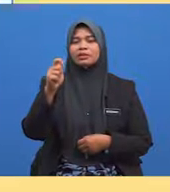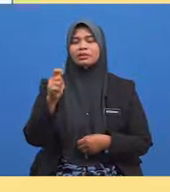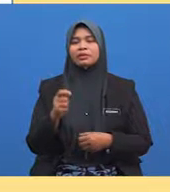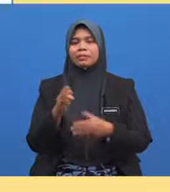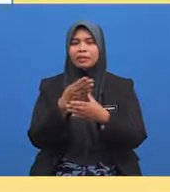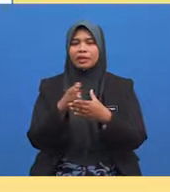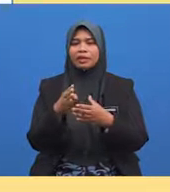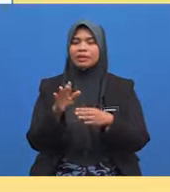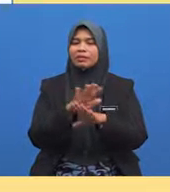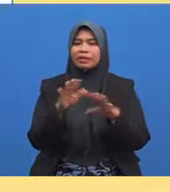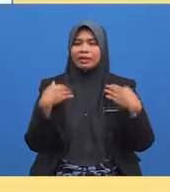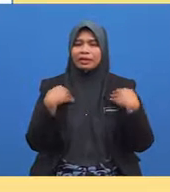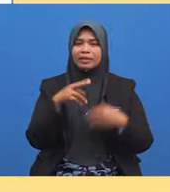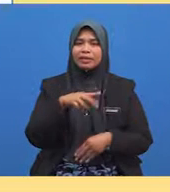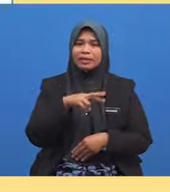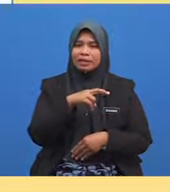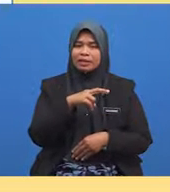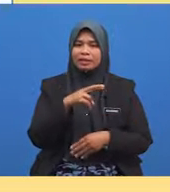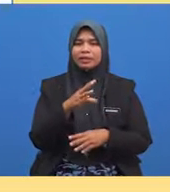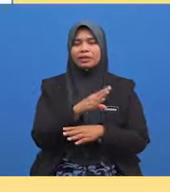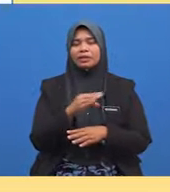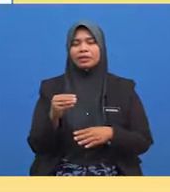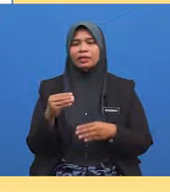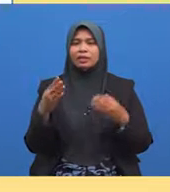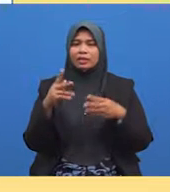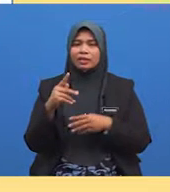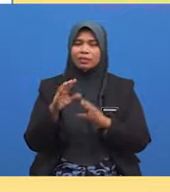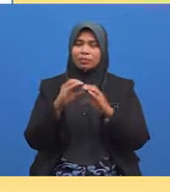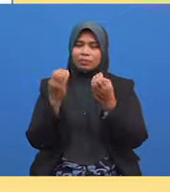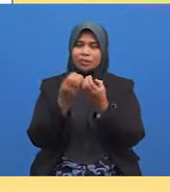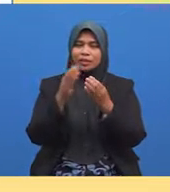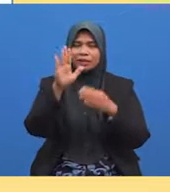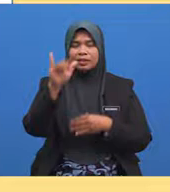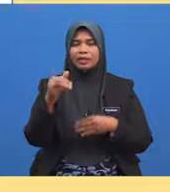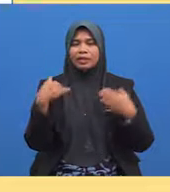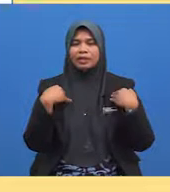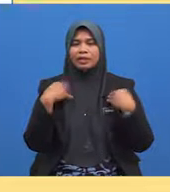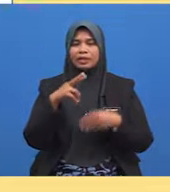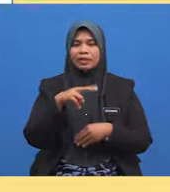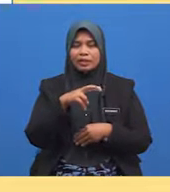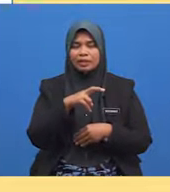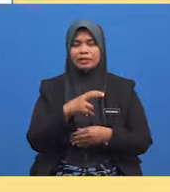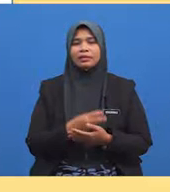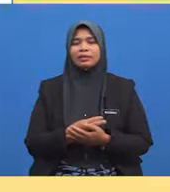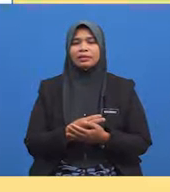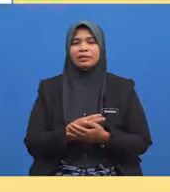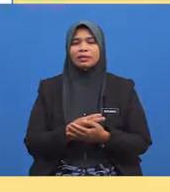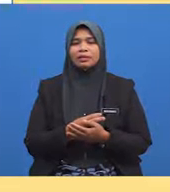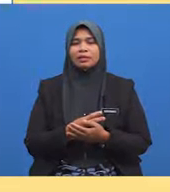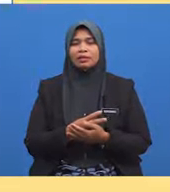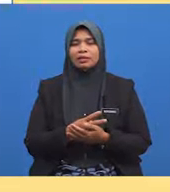kelas tanpa kaki dan kelas yang berkaki. Seterusnya, kumpulan yang tanpa kaki